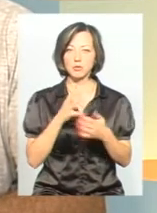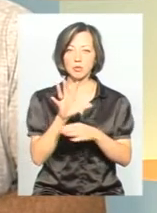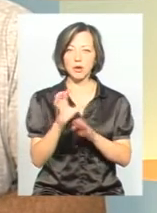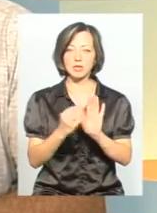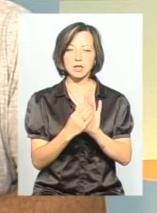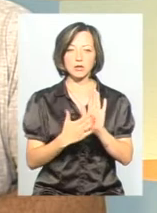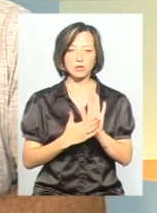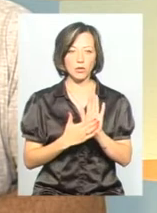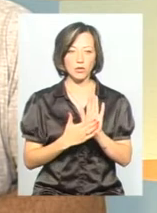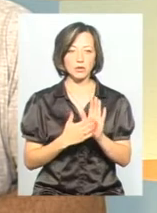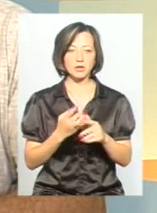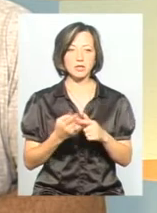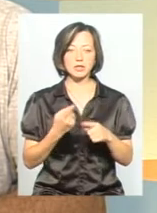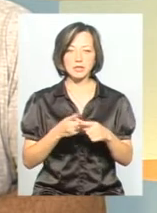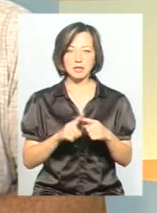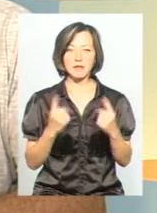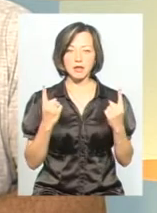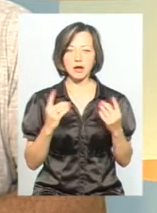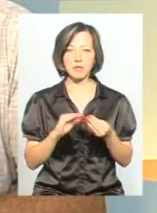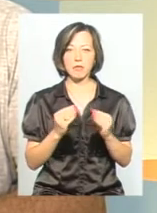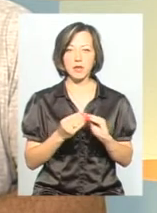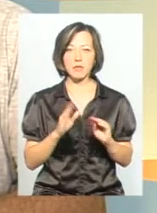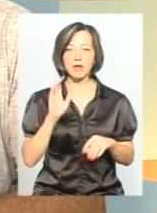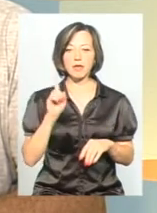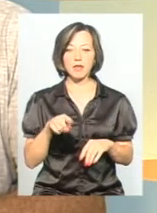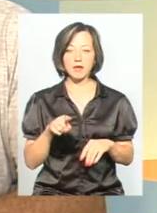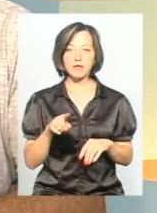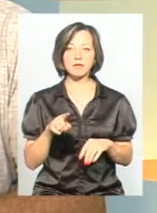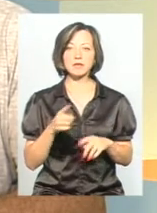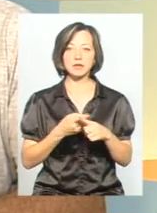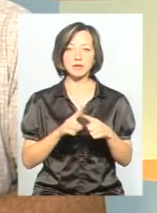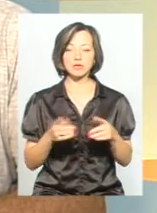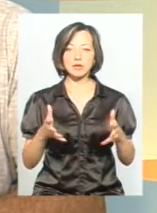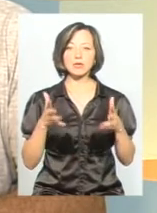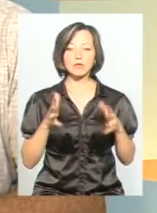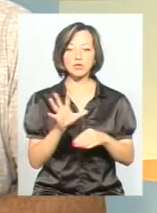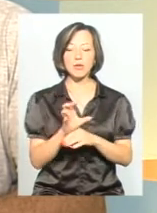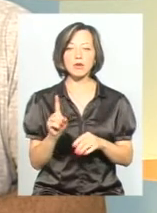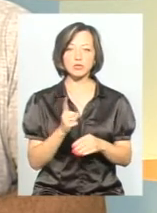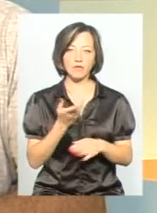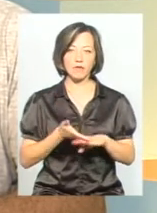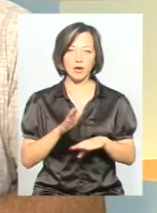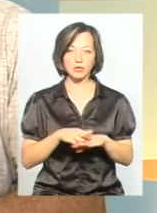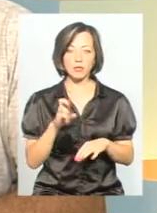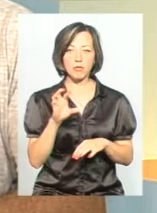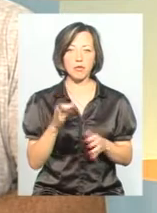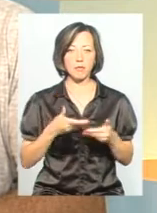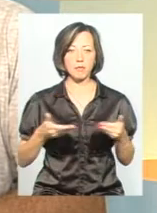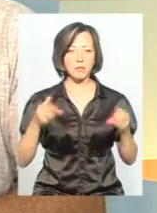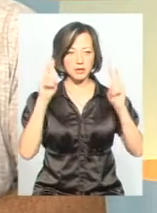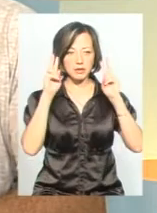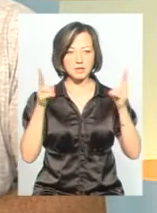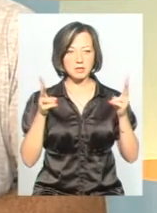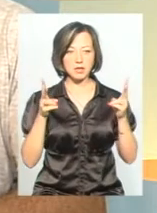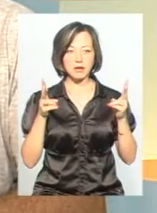зареєстровану. Це є велика проблема, тому що навіть нам встановити, що це саме за собака, є досить важко. Тому що ми не знаємо,